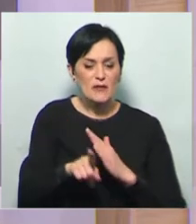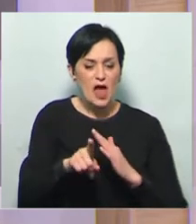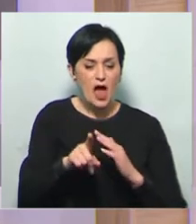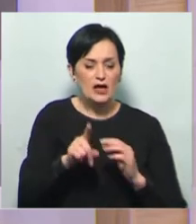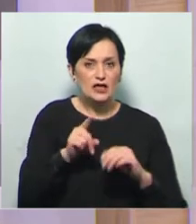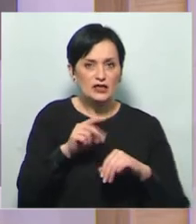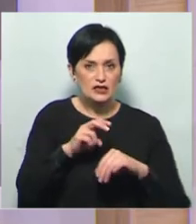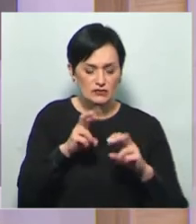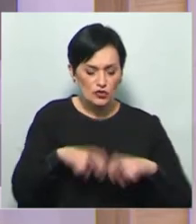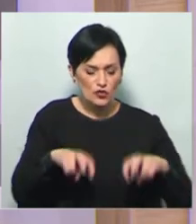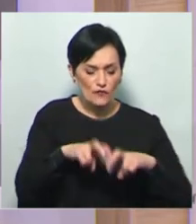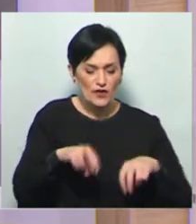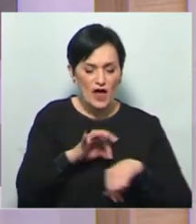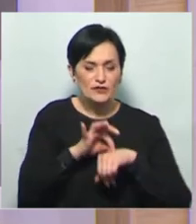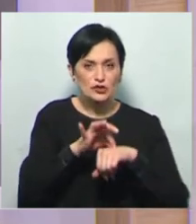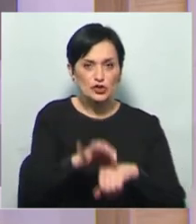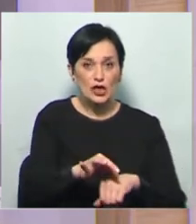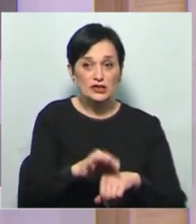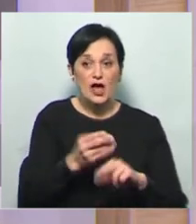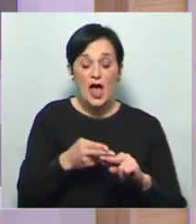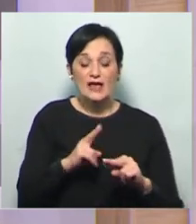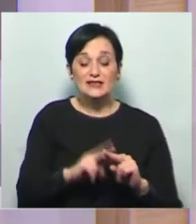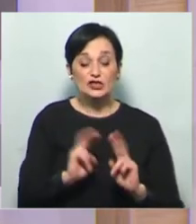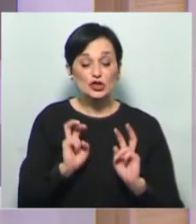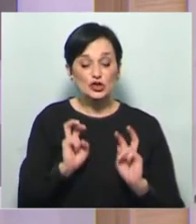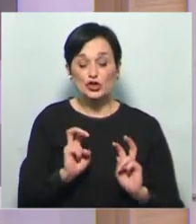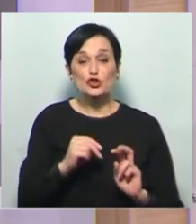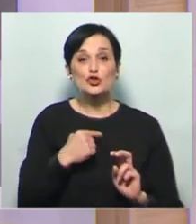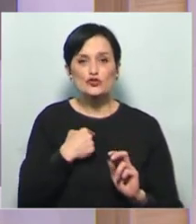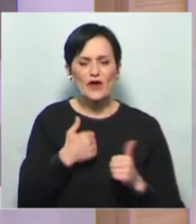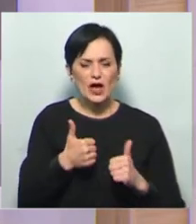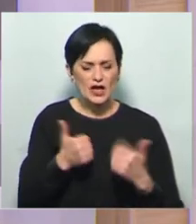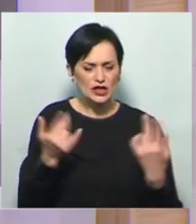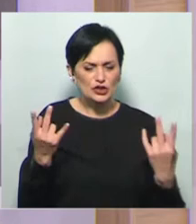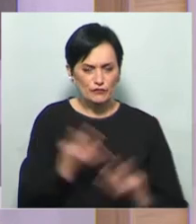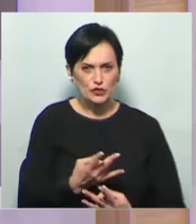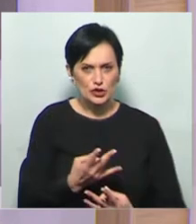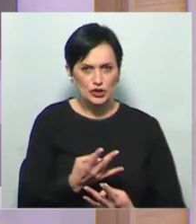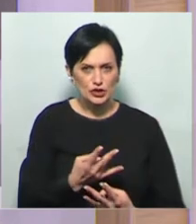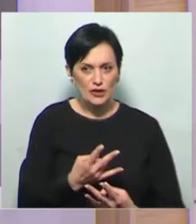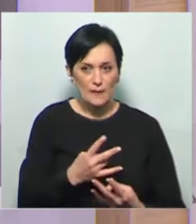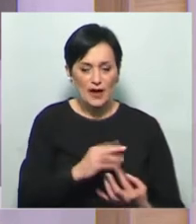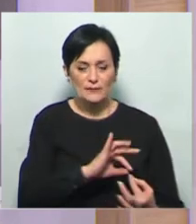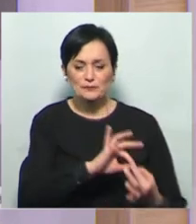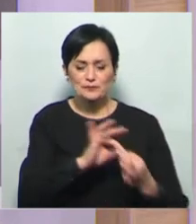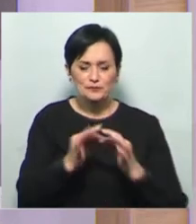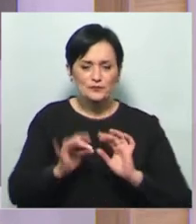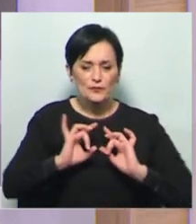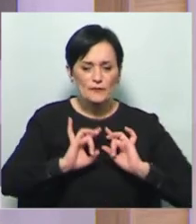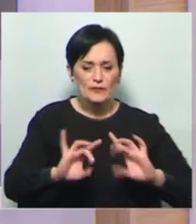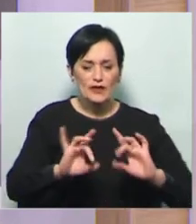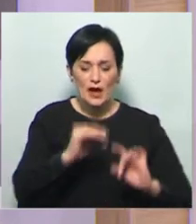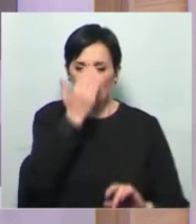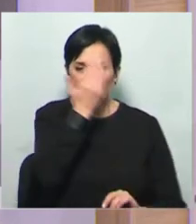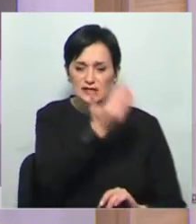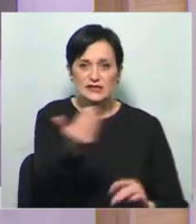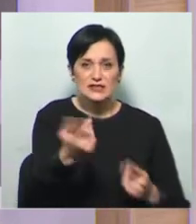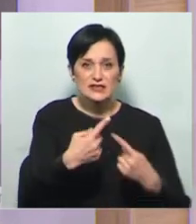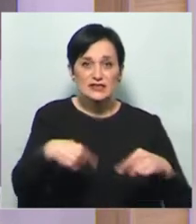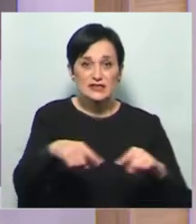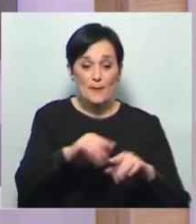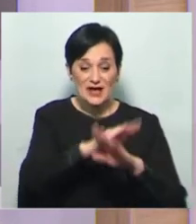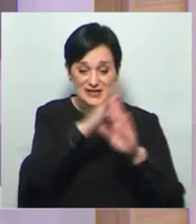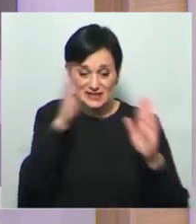შედეგად. ეს იმას ნიშნავს, რომ ჩვენ კარგად გვჭირდება განმარტება საზოგადოებისათვის ამ